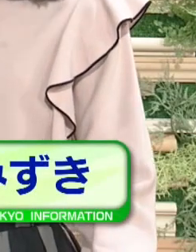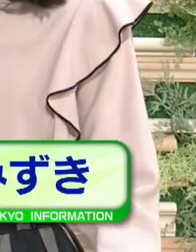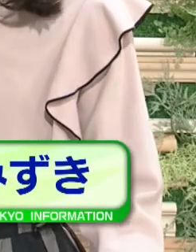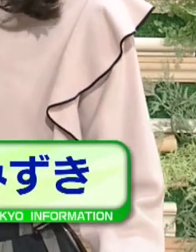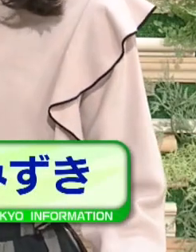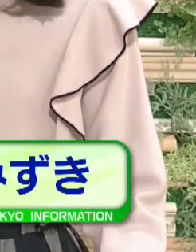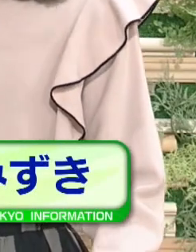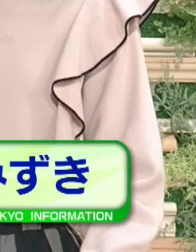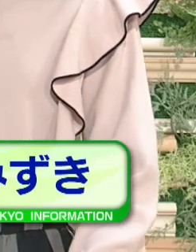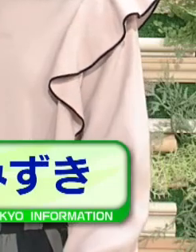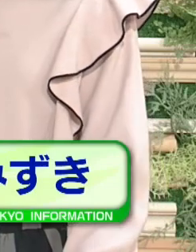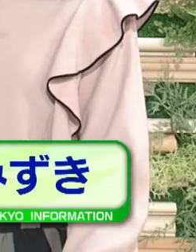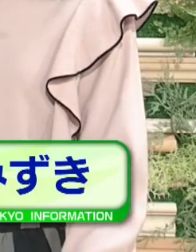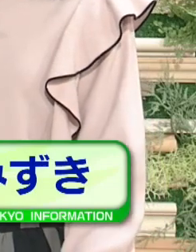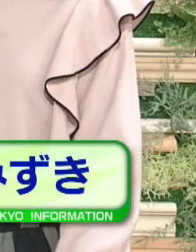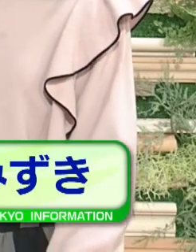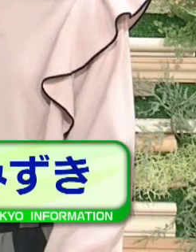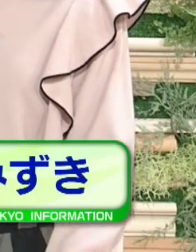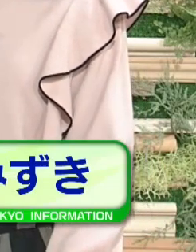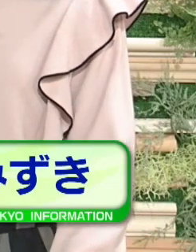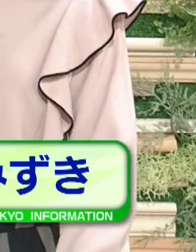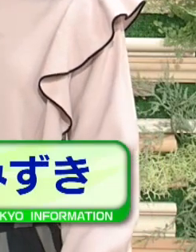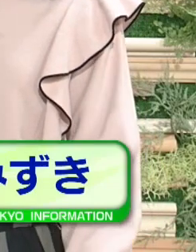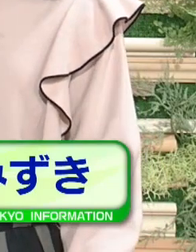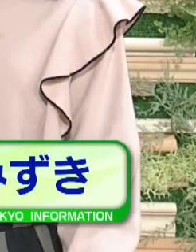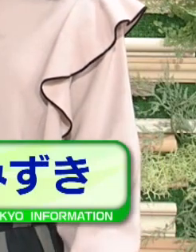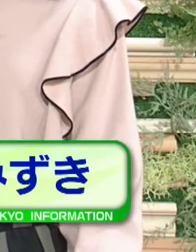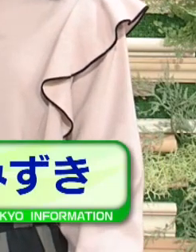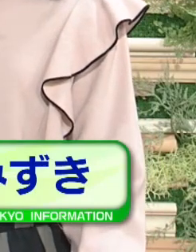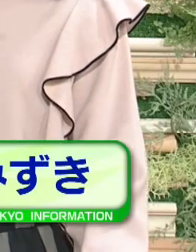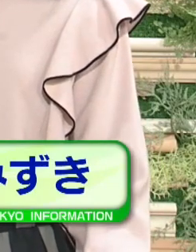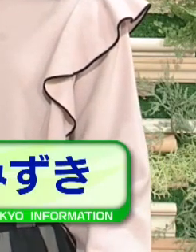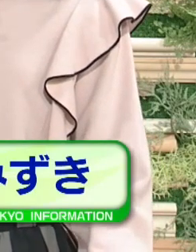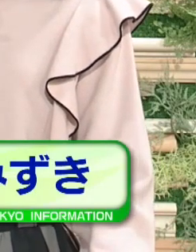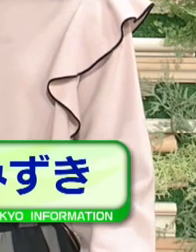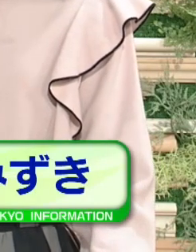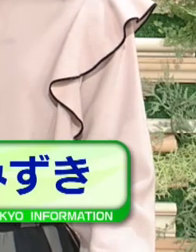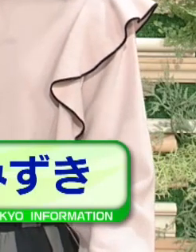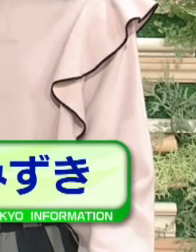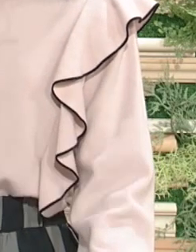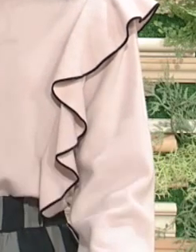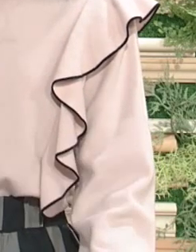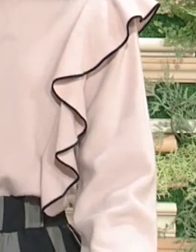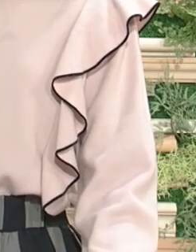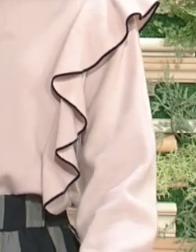ようございます。1月24日火曜日の東京インフォメーションです。